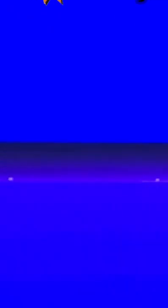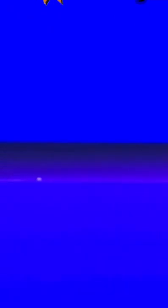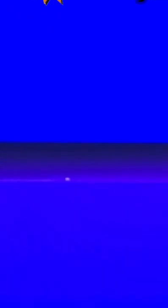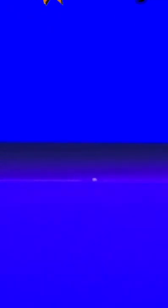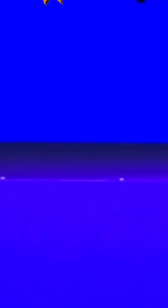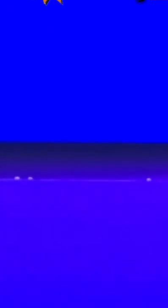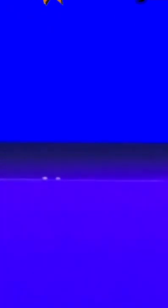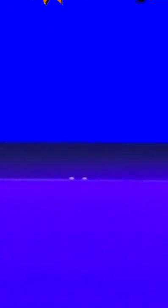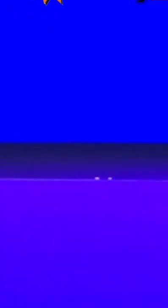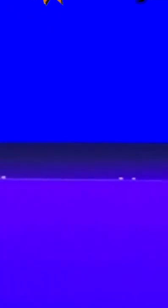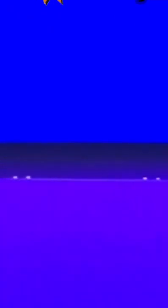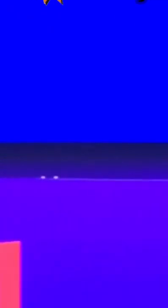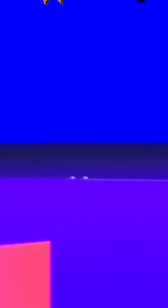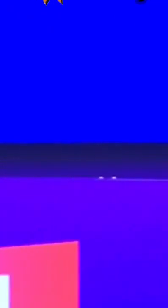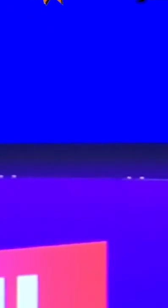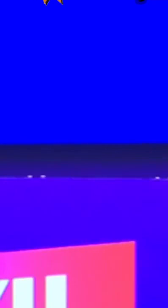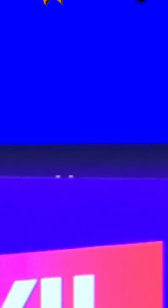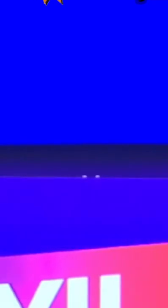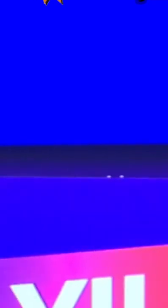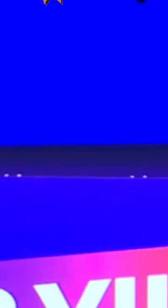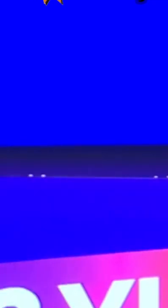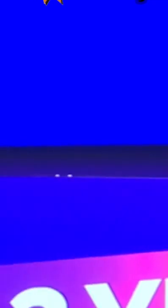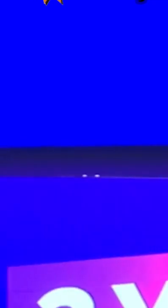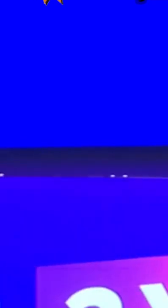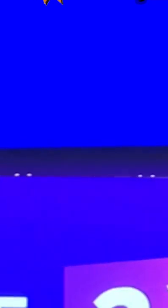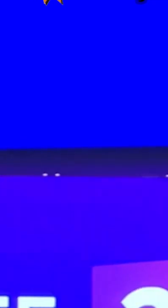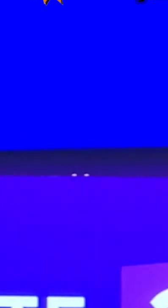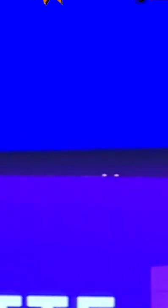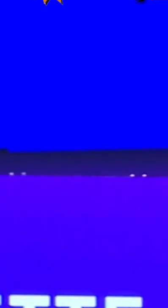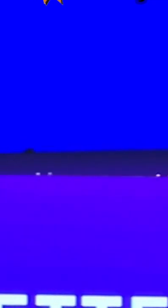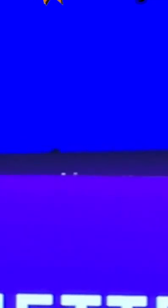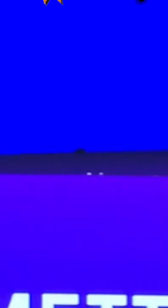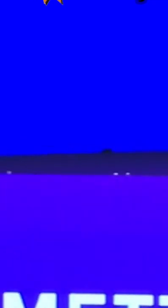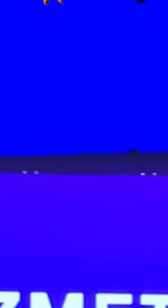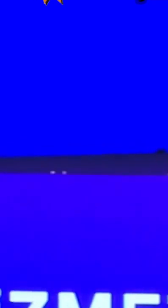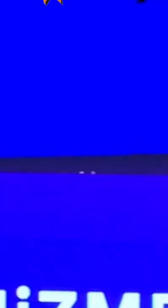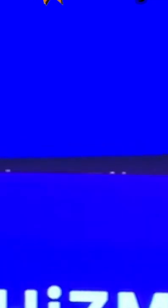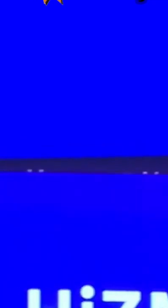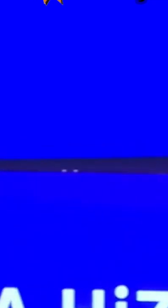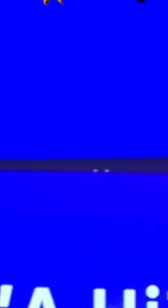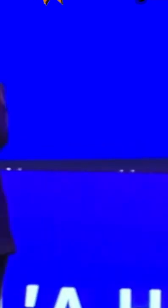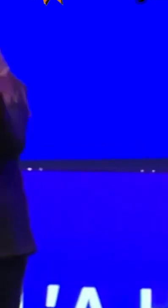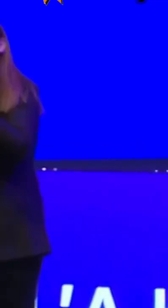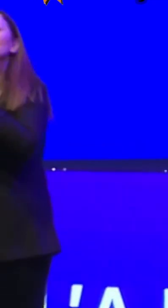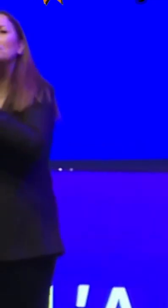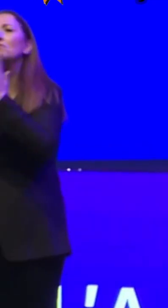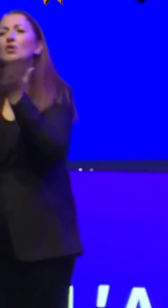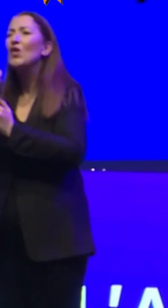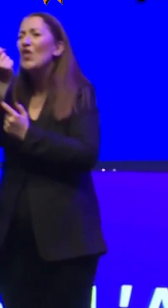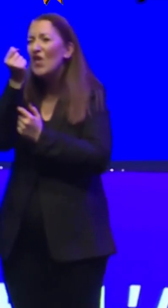ve cayır biliyorsunuz o bağlı medyayı biliyorsunuz Bunlar ne yaparlarsa yapsınlar ne yazarlarsa Yazsınlar en